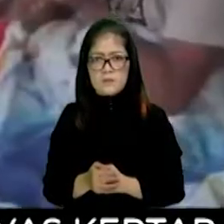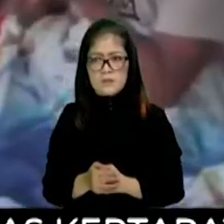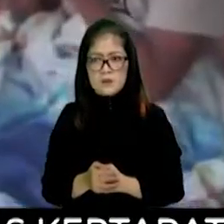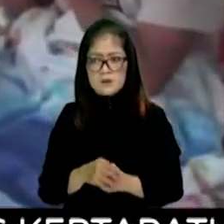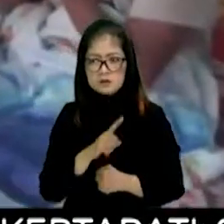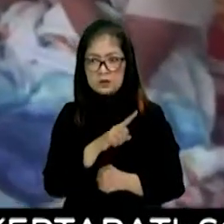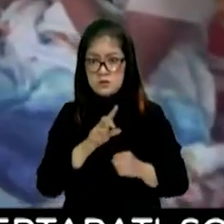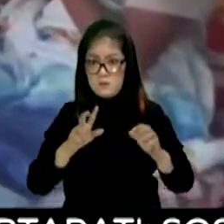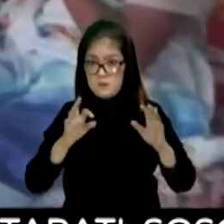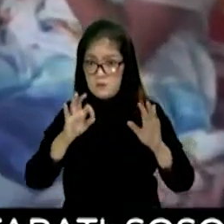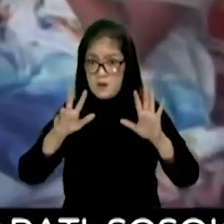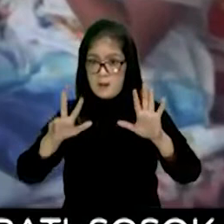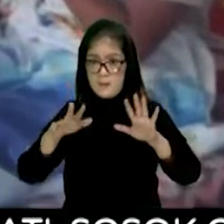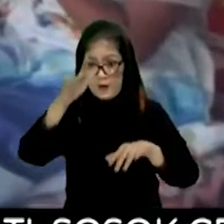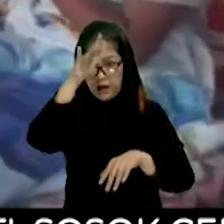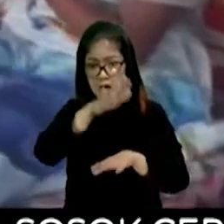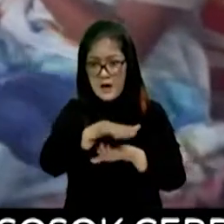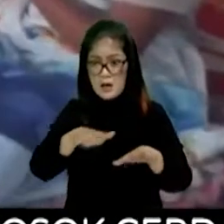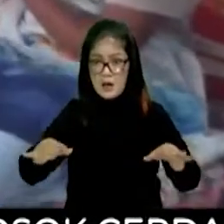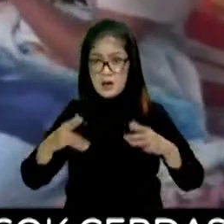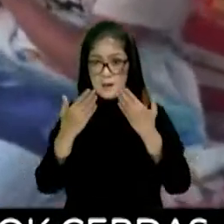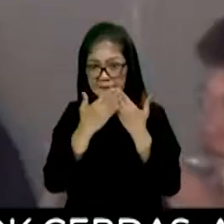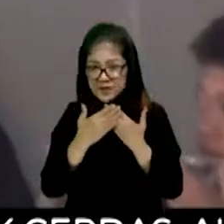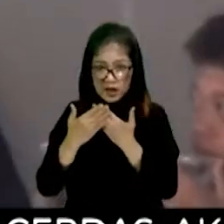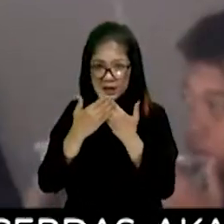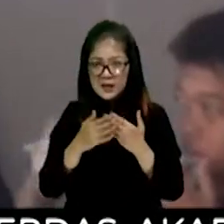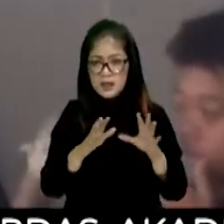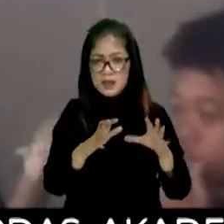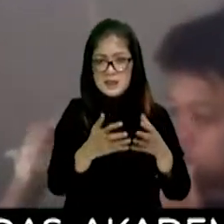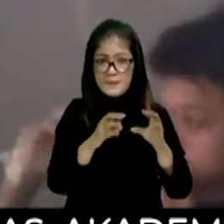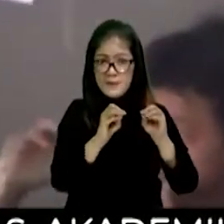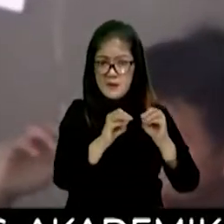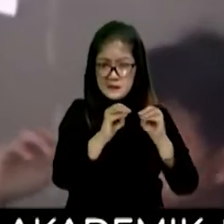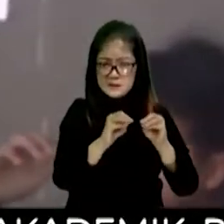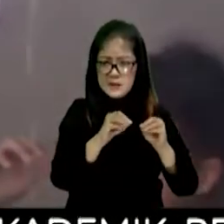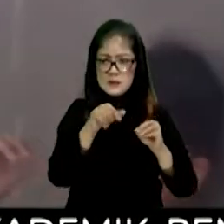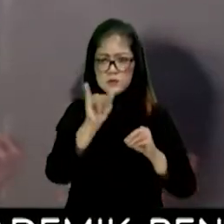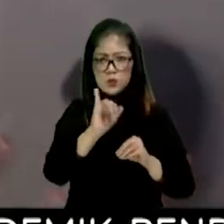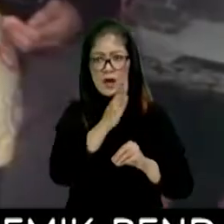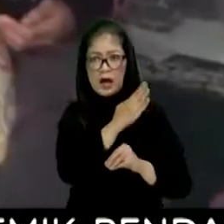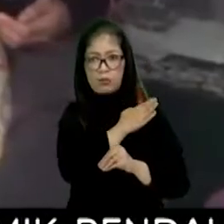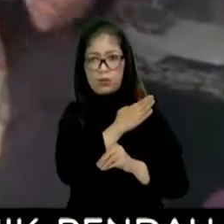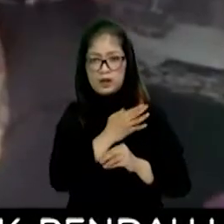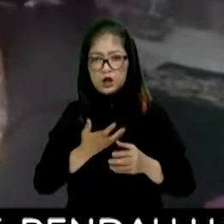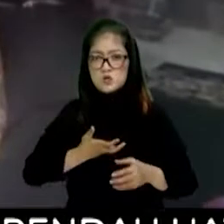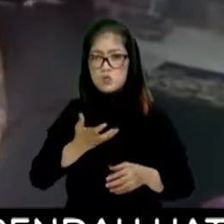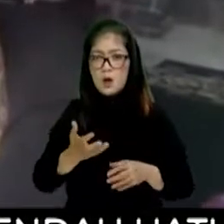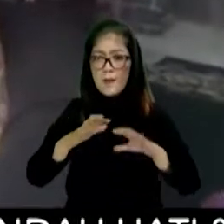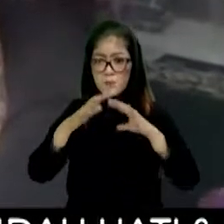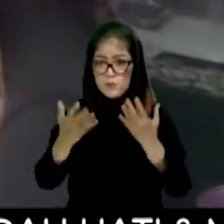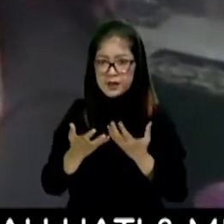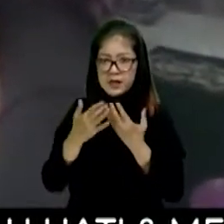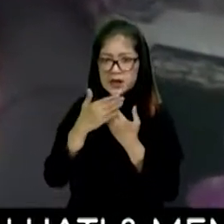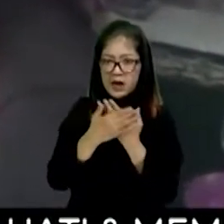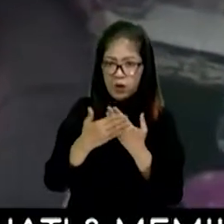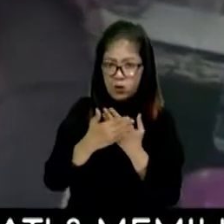...28 santri dan 2 tenaga pengajar di Pondok Pesantren Khalifah di Kecamatan Caringin, Kabupaten Sukabumi, Jawa Barat masih menjalani perawatan medis di